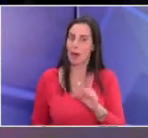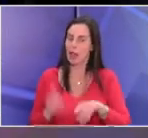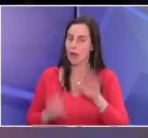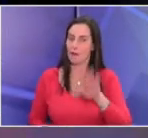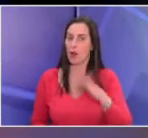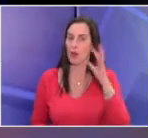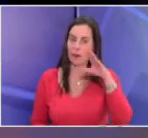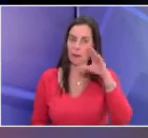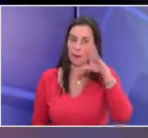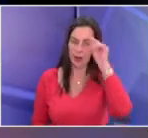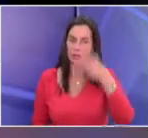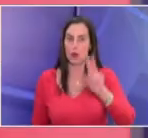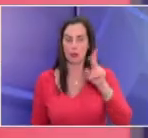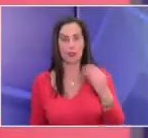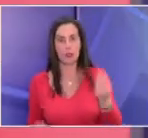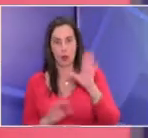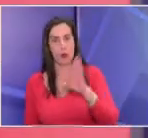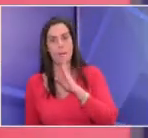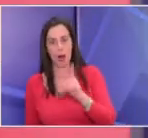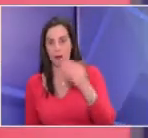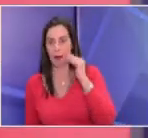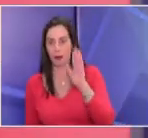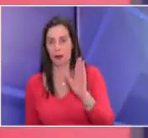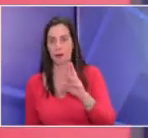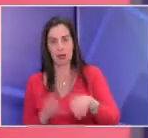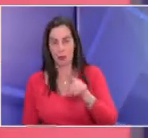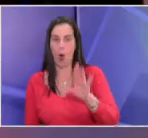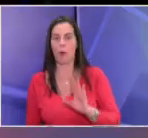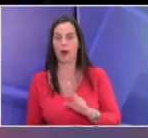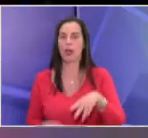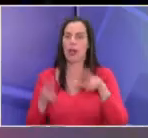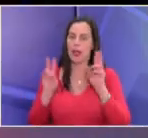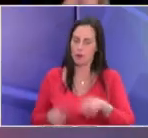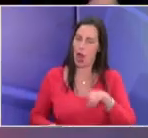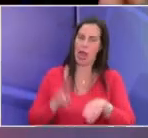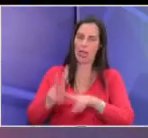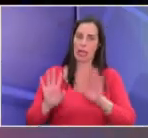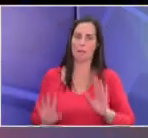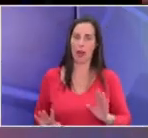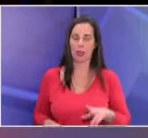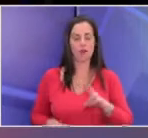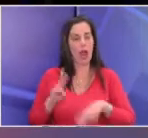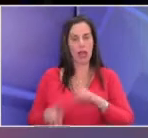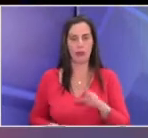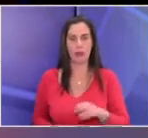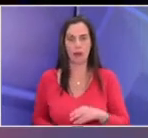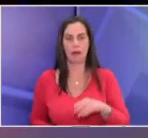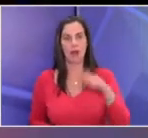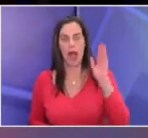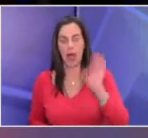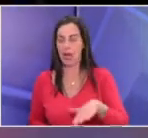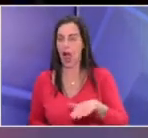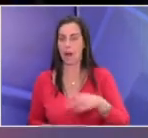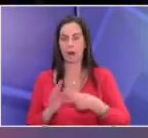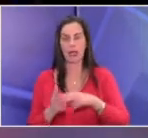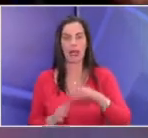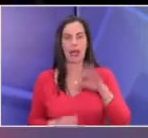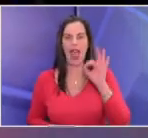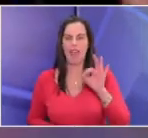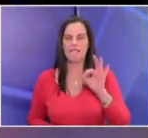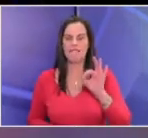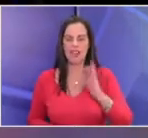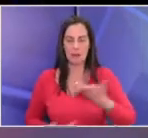אבל יש חוקים, יש חוקים שנוצרו פה במדינה בשביל להכשיל את האזרח. אני